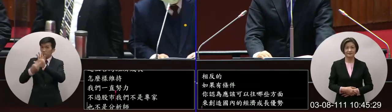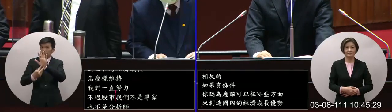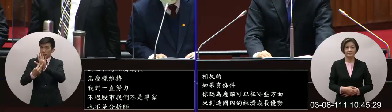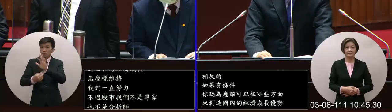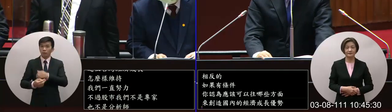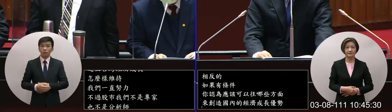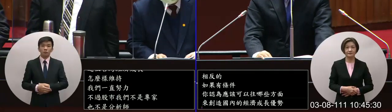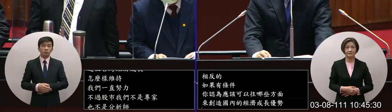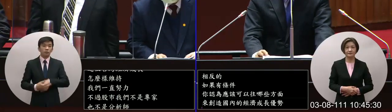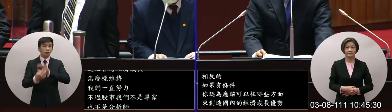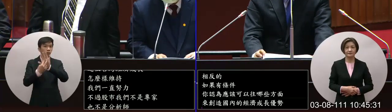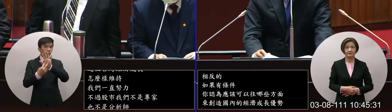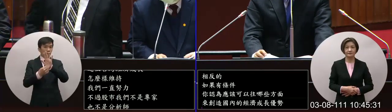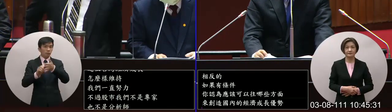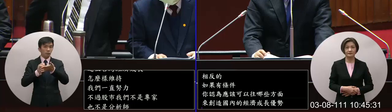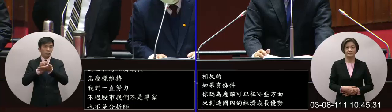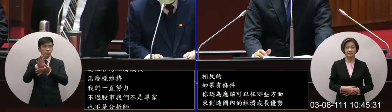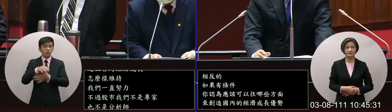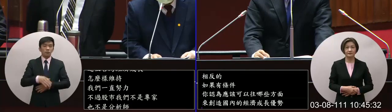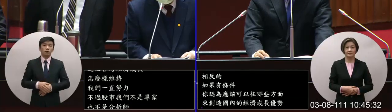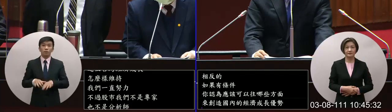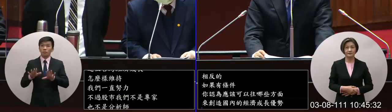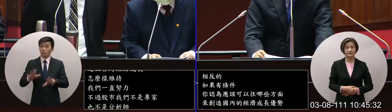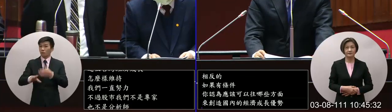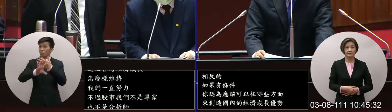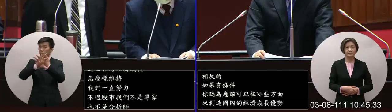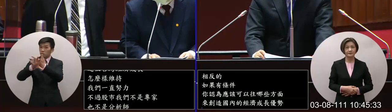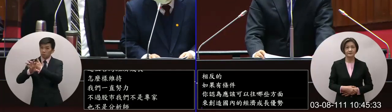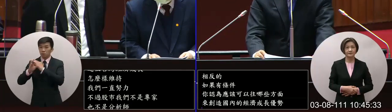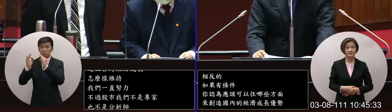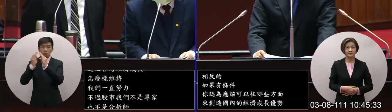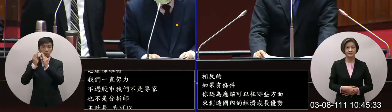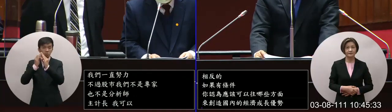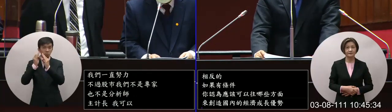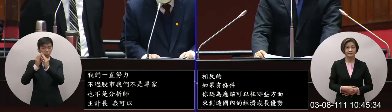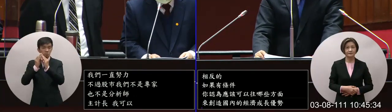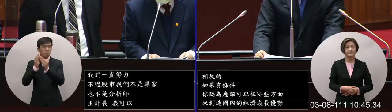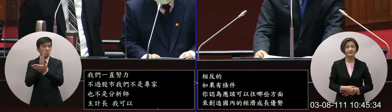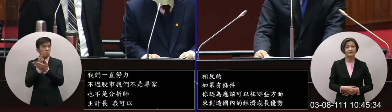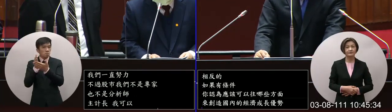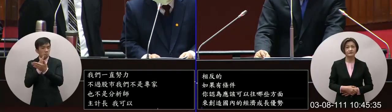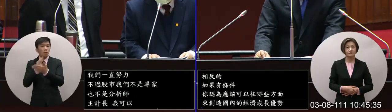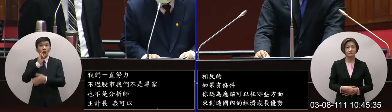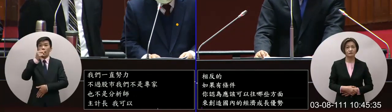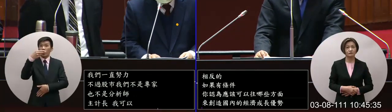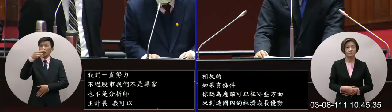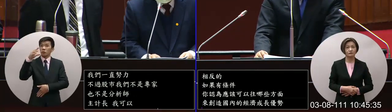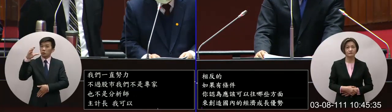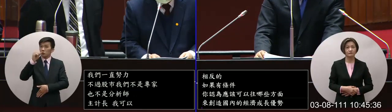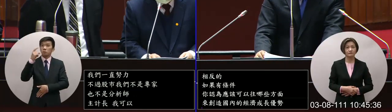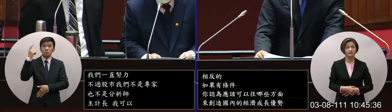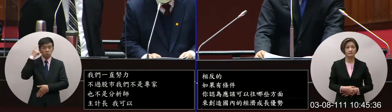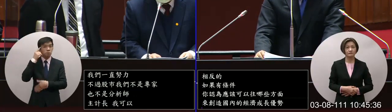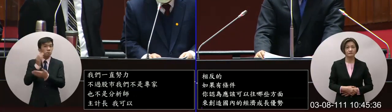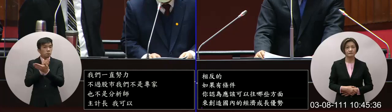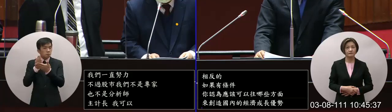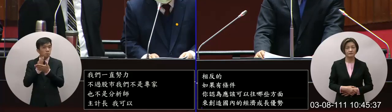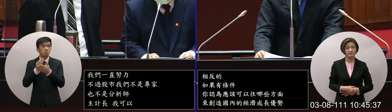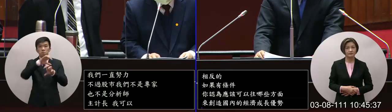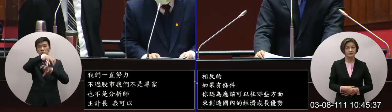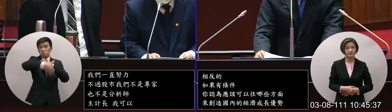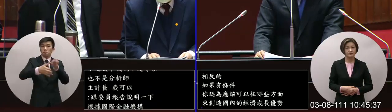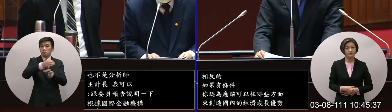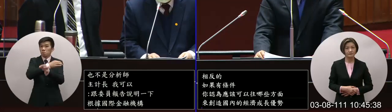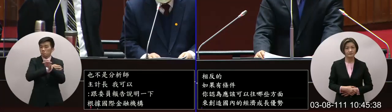为根据国际的那个金融机构的，就是 IHS 的预测，世界的经济增长率明年大概